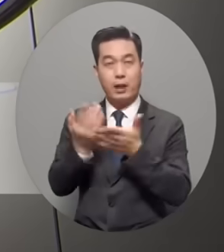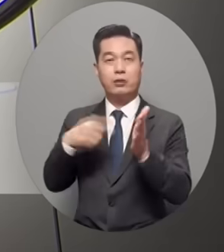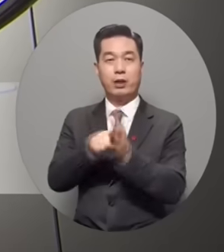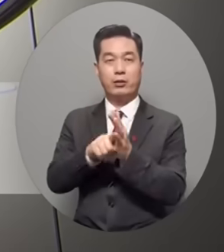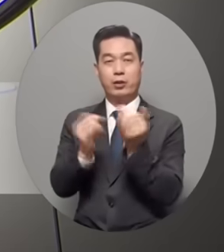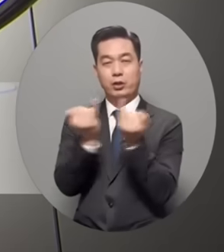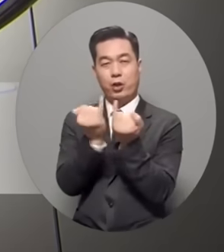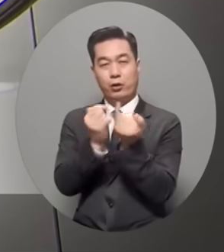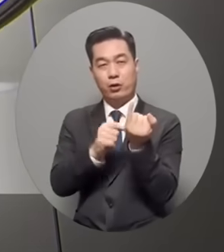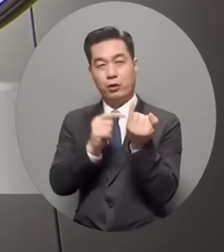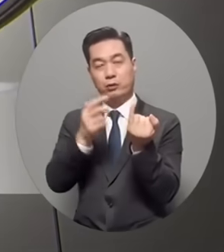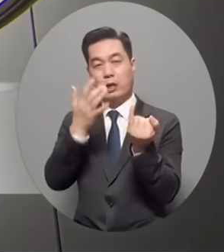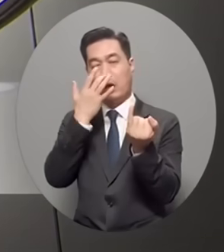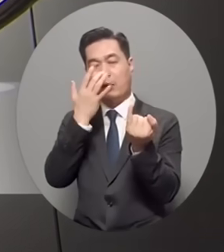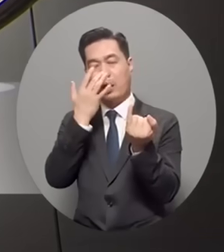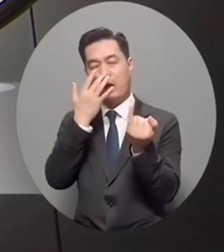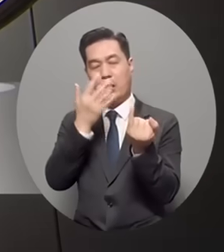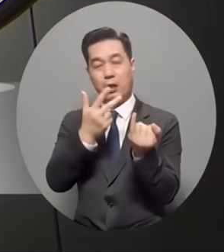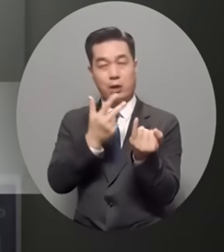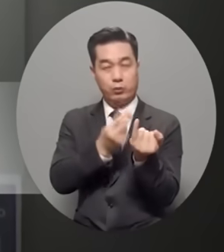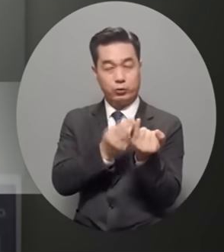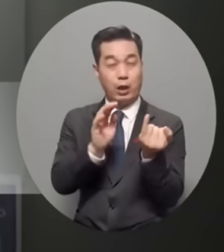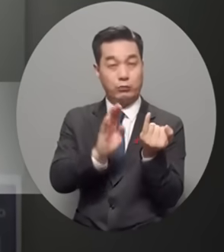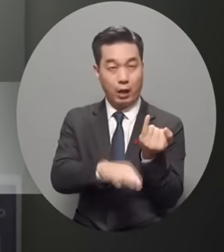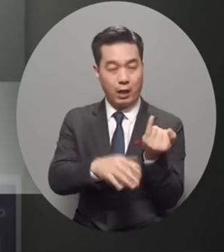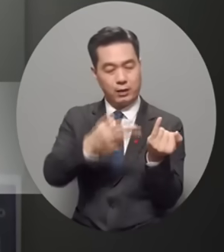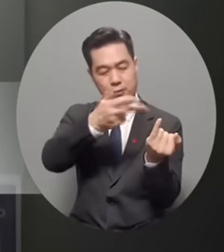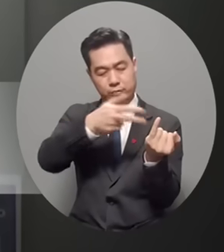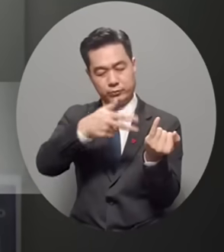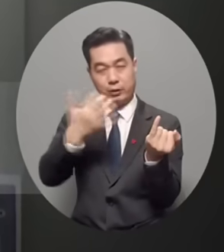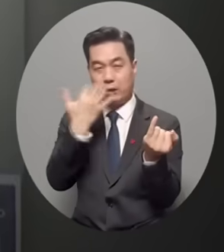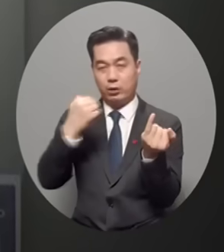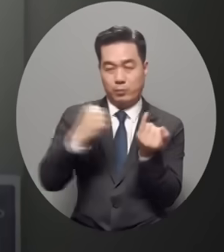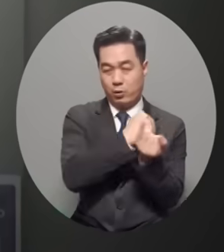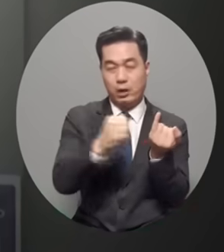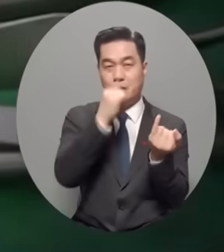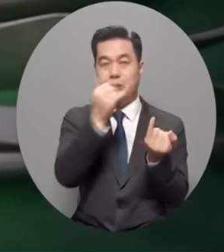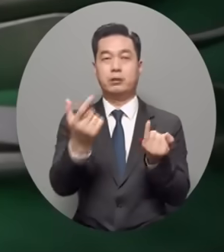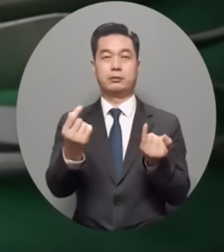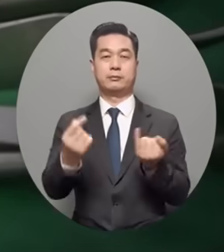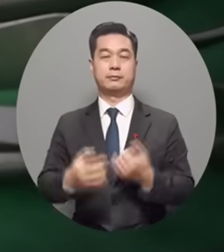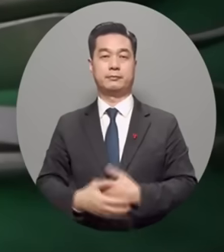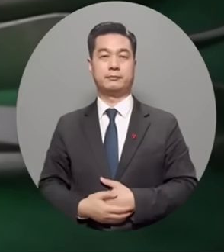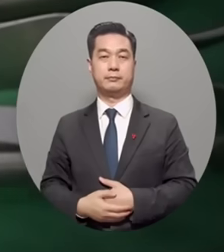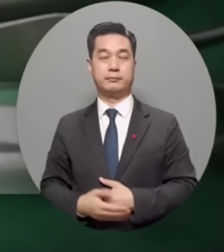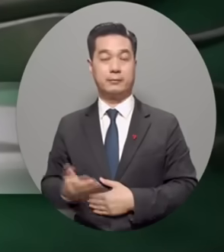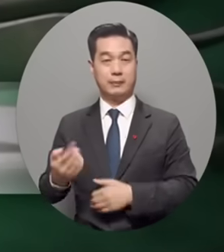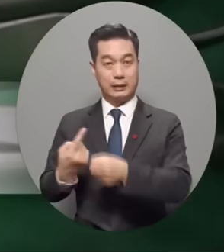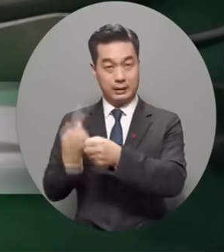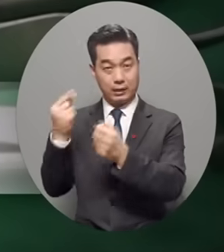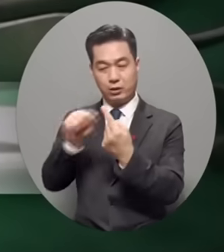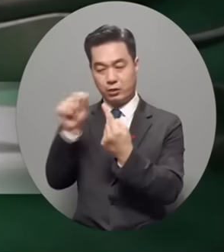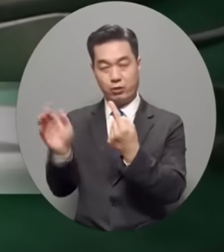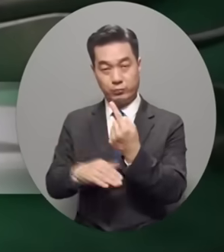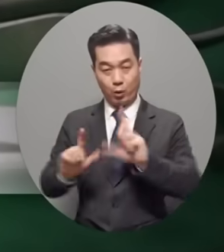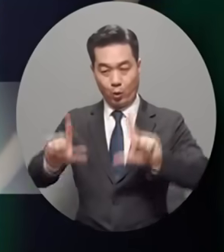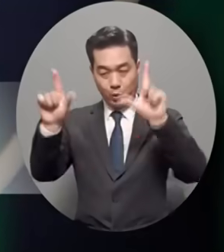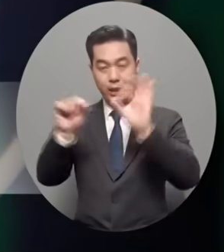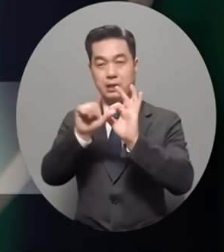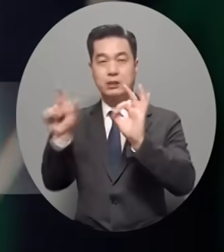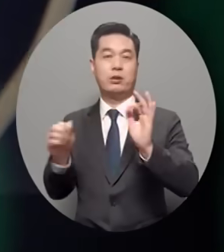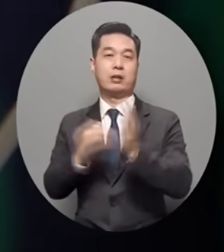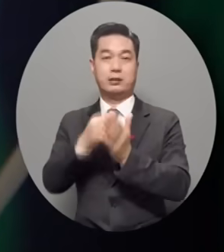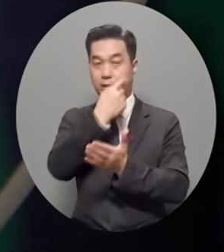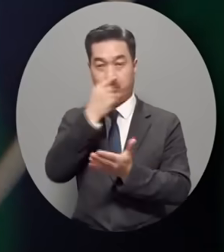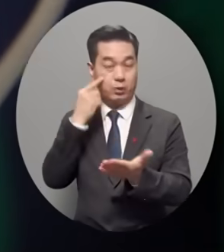뒤 성폭력을 저지르고 신체를 촬영한 걸로 경찰은 보고 있습니다. 지난해 1월부터 올해 10월까지 확인된